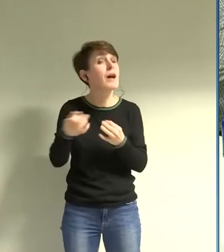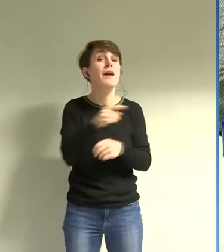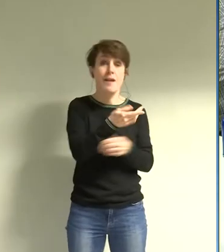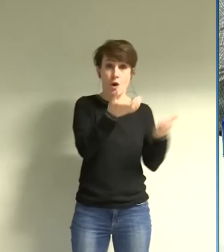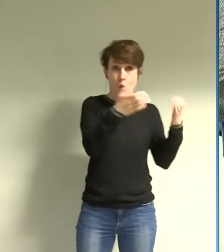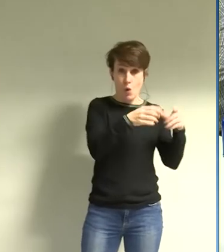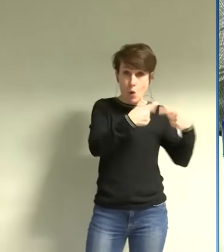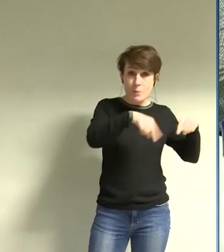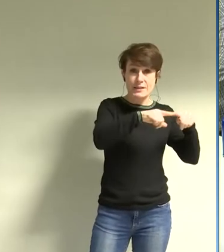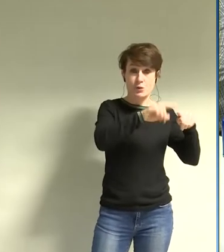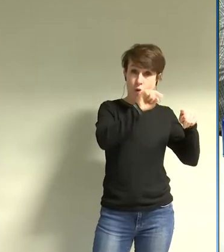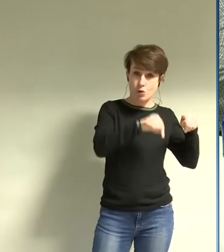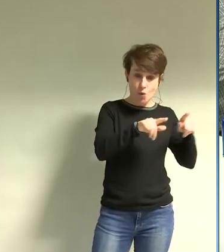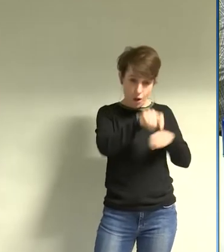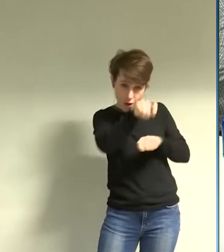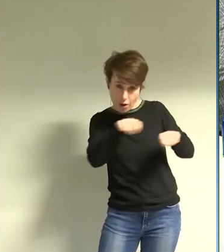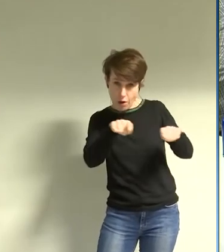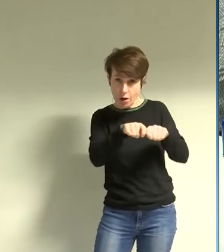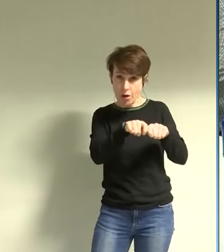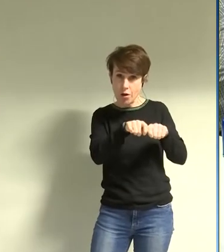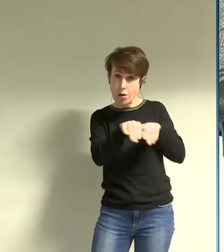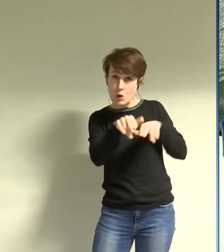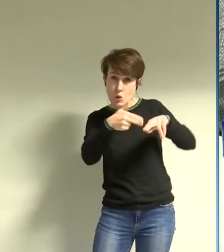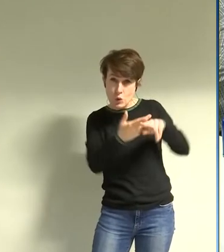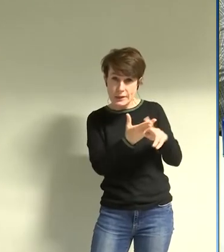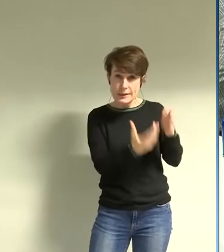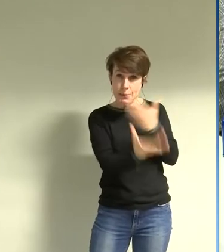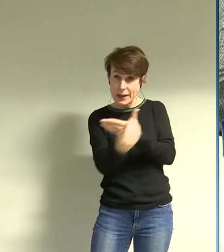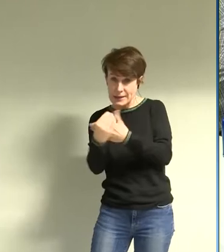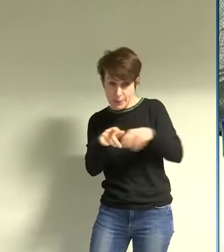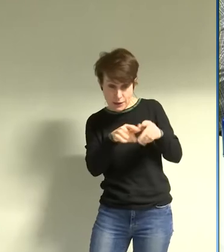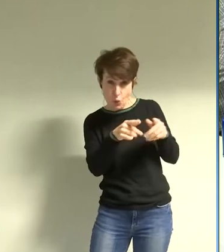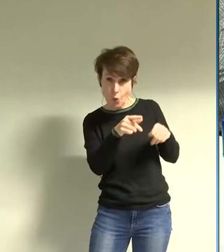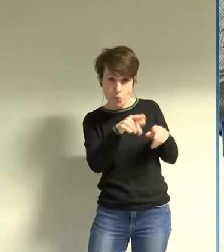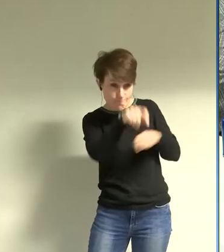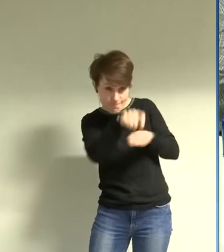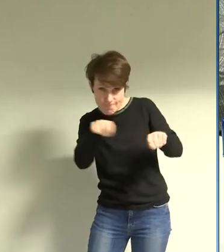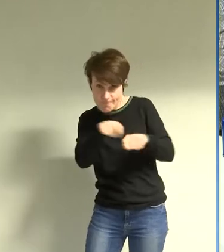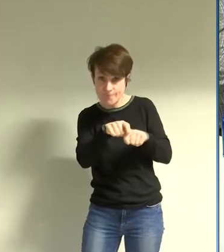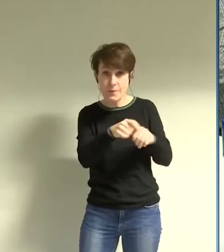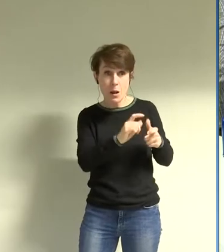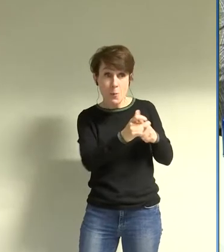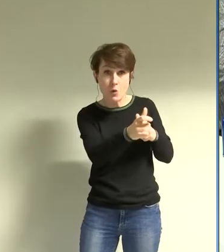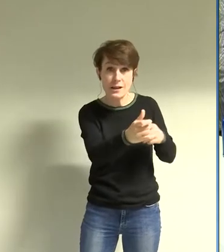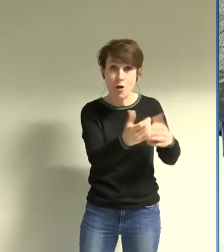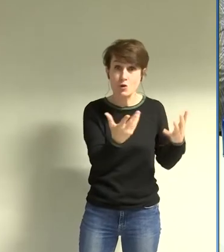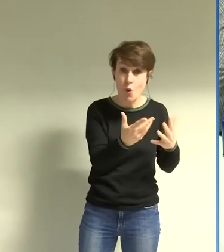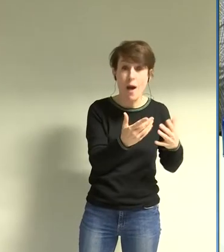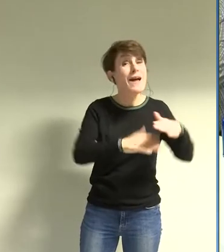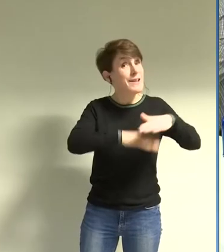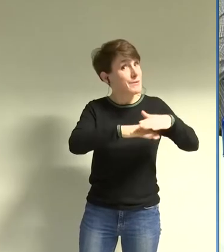d'interroger l'ensemble des dispositifs de participation et d'en souligner les effets et les limites elle remplacera ainsi